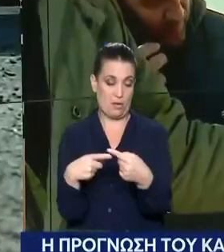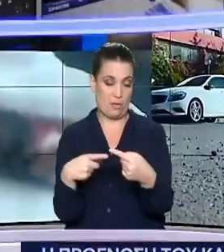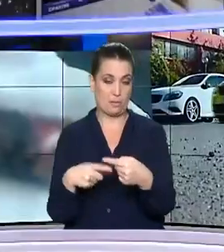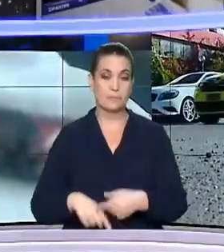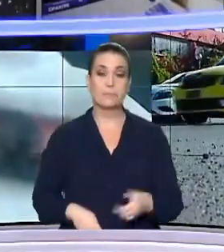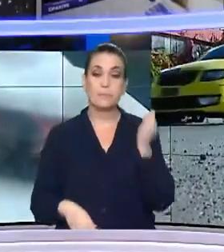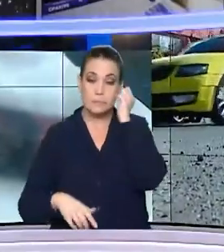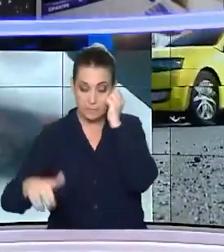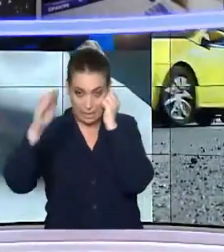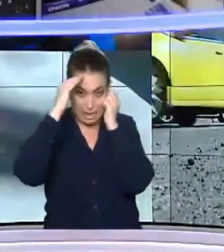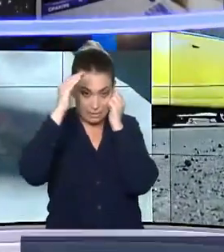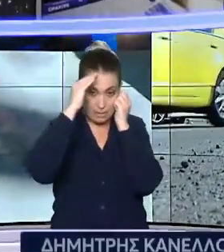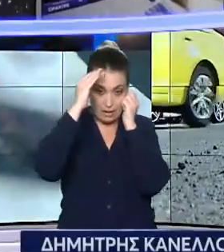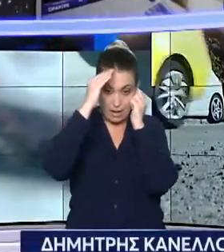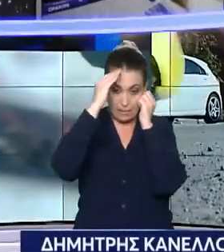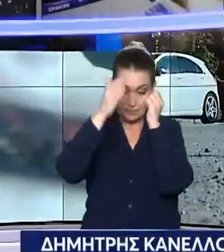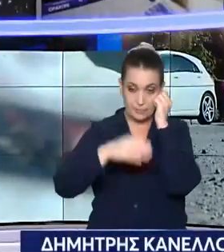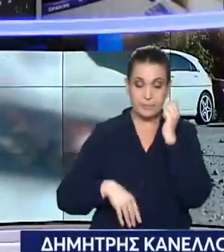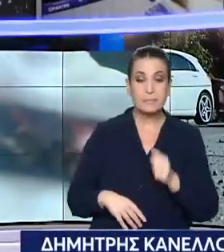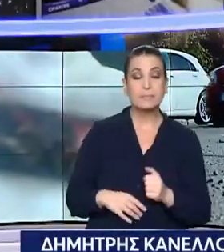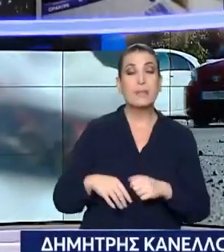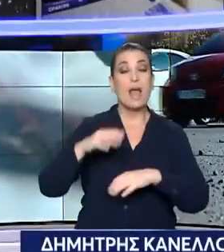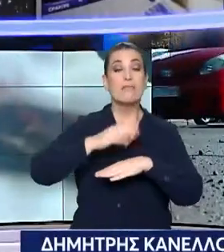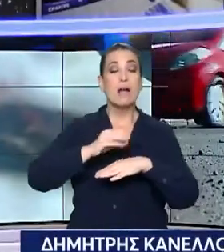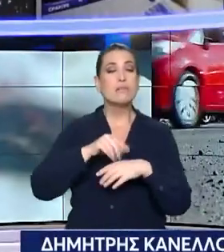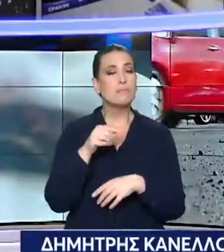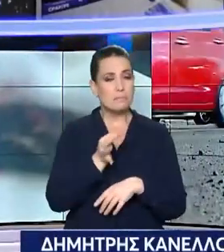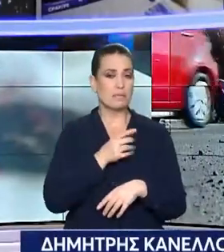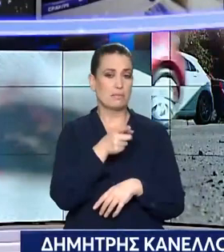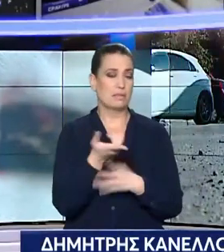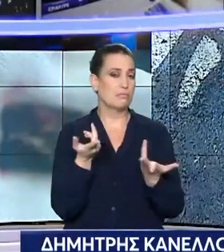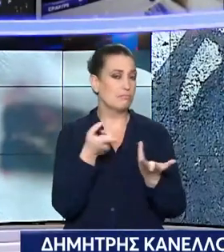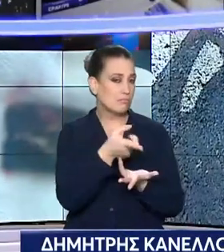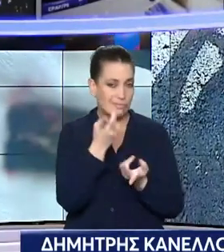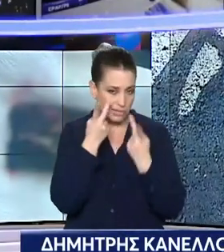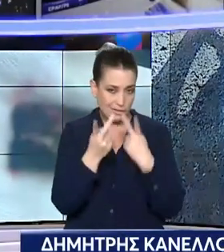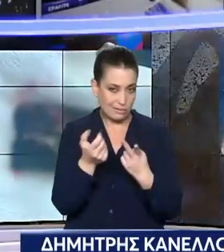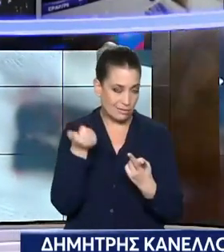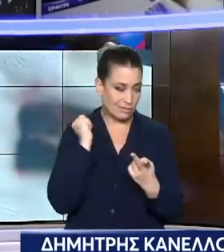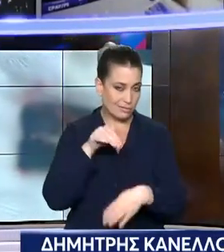Πέρα κύριε Βαγγελάτε. Πείτε μας λίγο τι ζήσατε εσείς χθες το βράδυ.